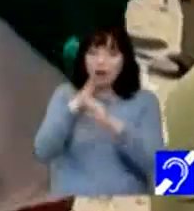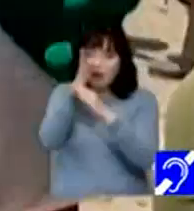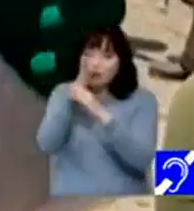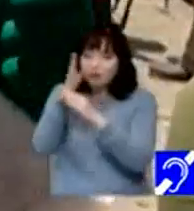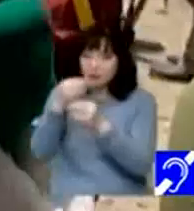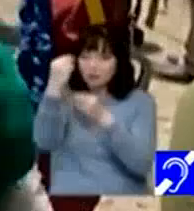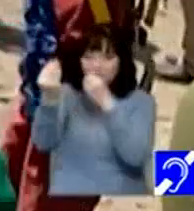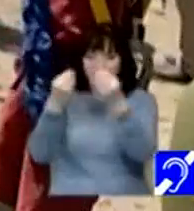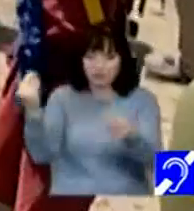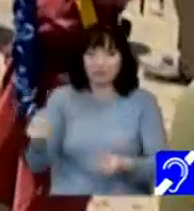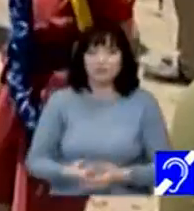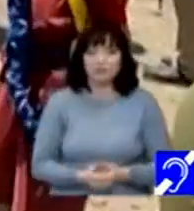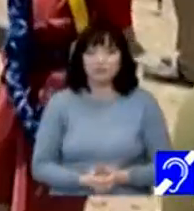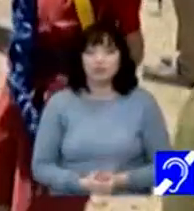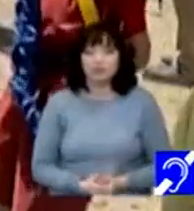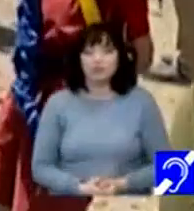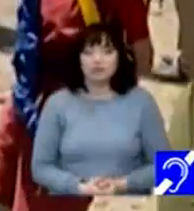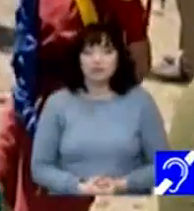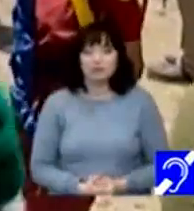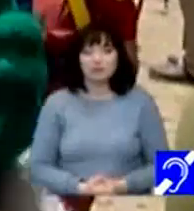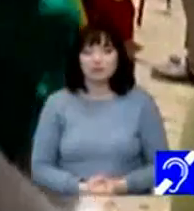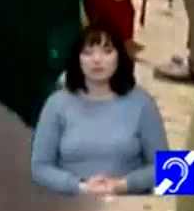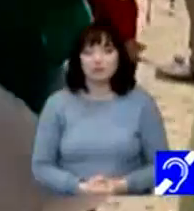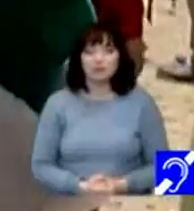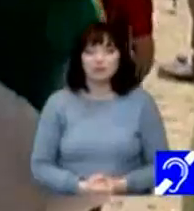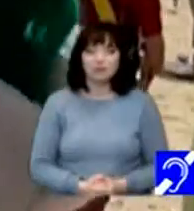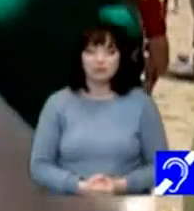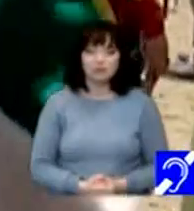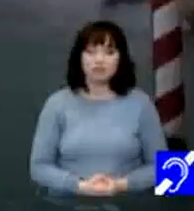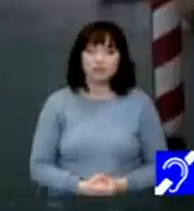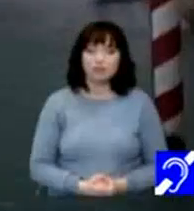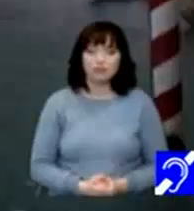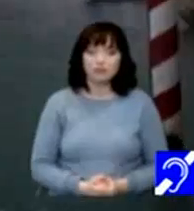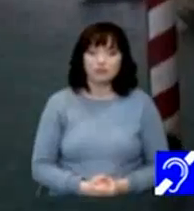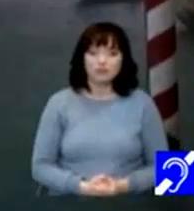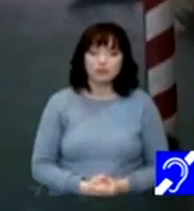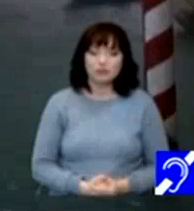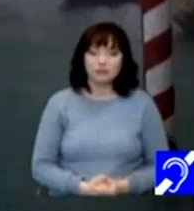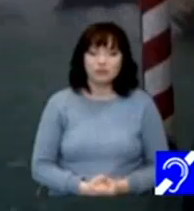es el cariño que te da, el decir Papá Noel te quiero mucho, ¿no? Es mágico.